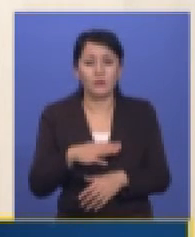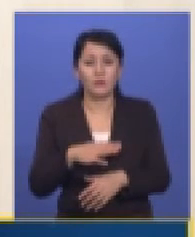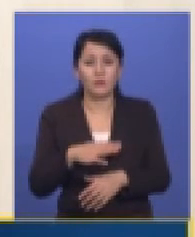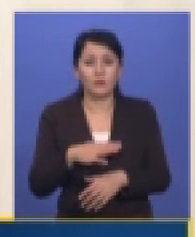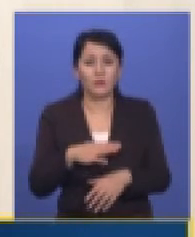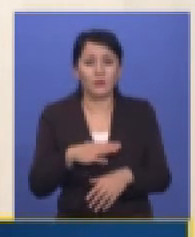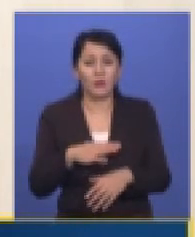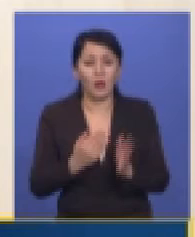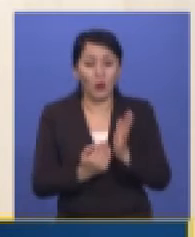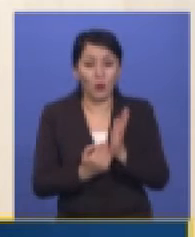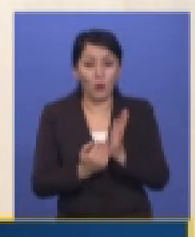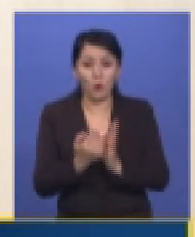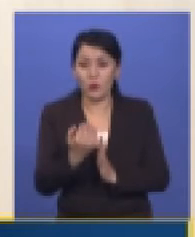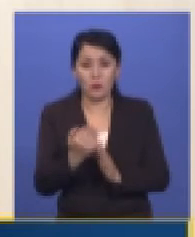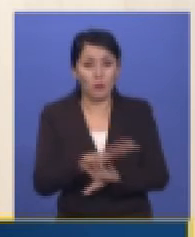өсім